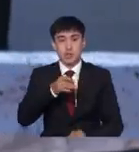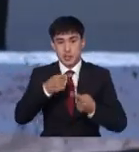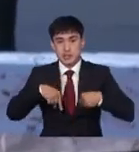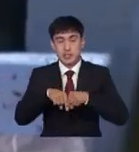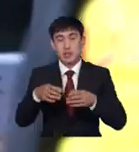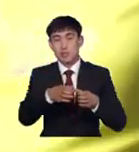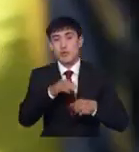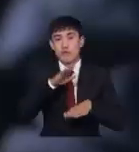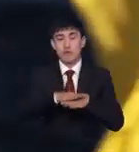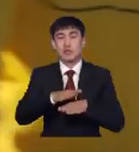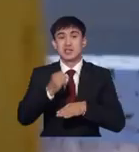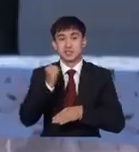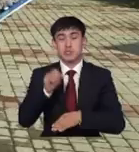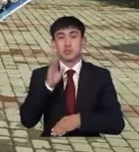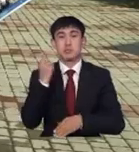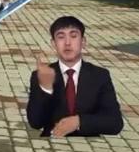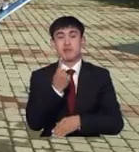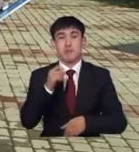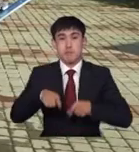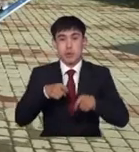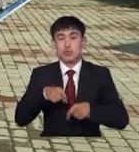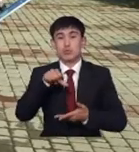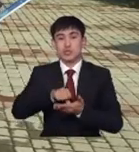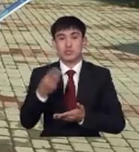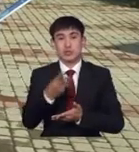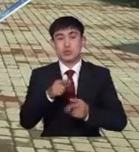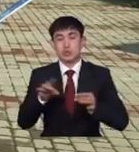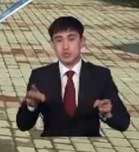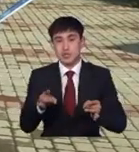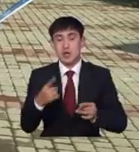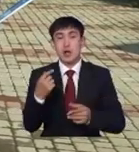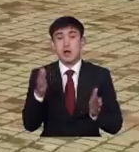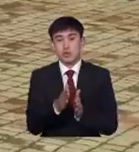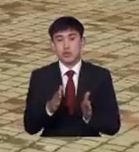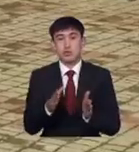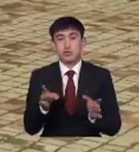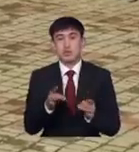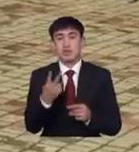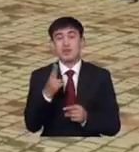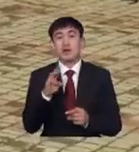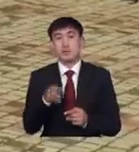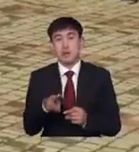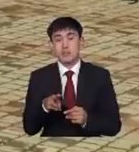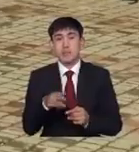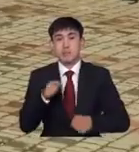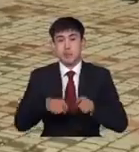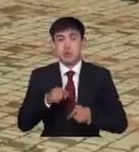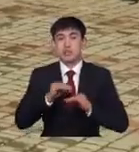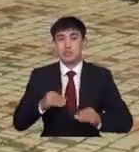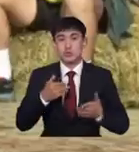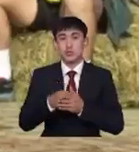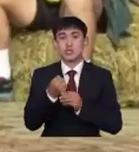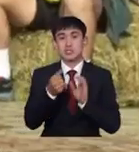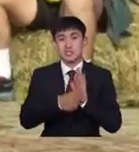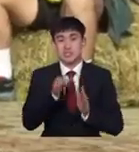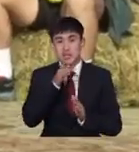– корпоративный фонд «Смелость быть первым». Бегуны участвуют в трех дистанциях. Самую короткую дистанцию – 2 километра – бегут дети до